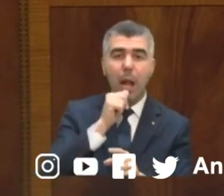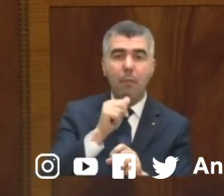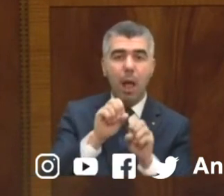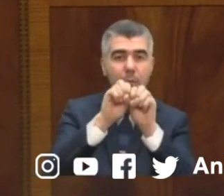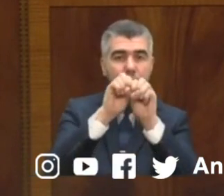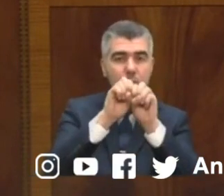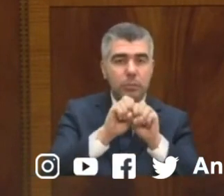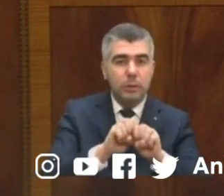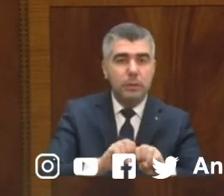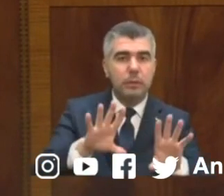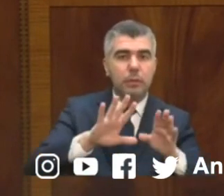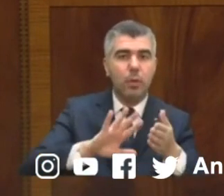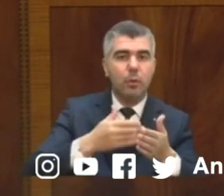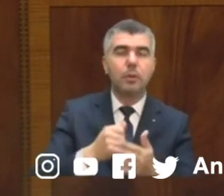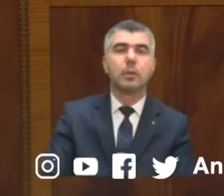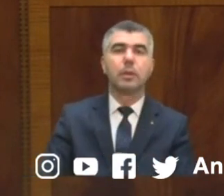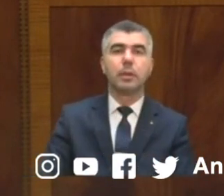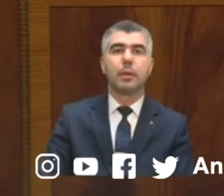وخلق نقاط الماء،